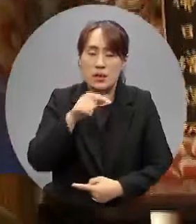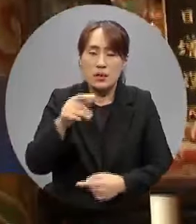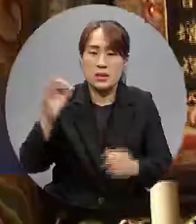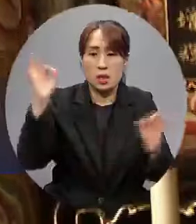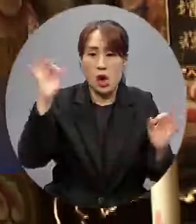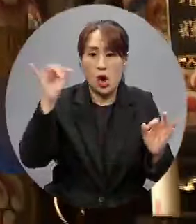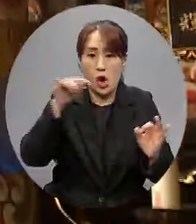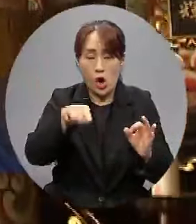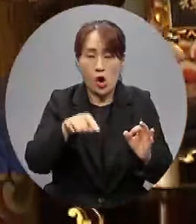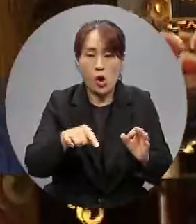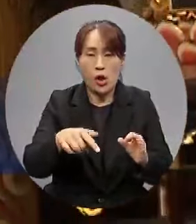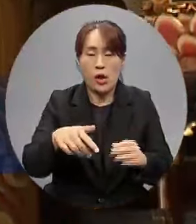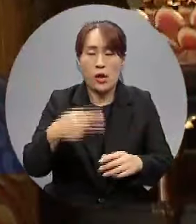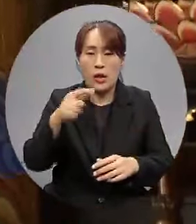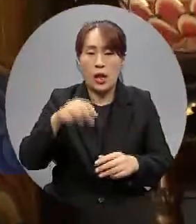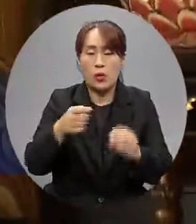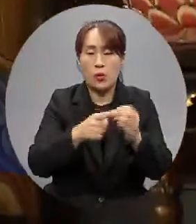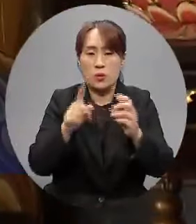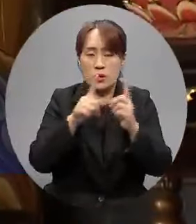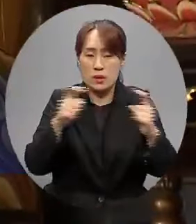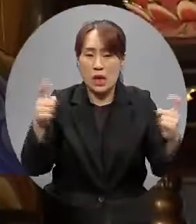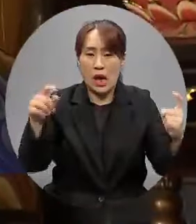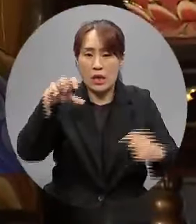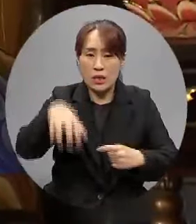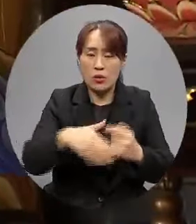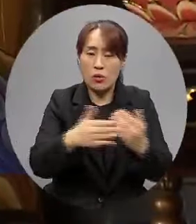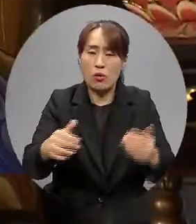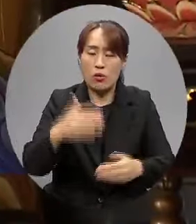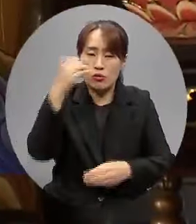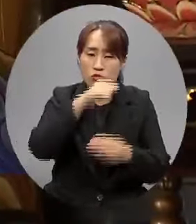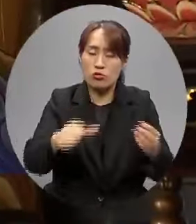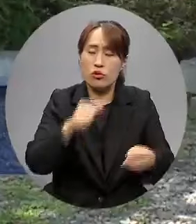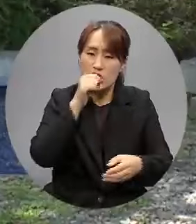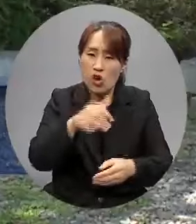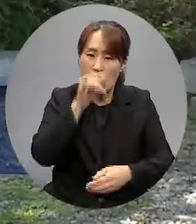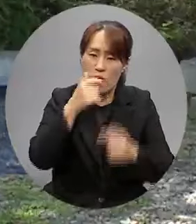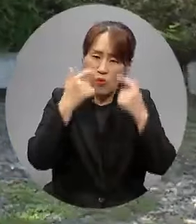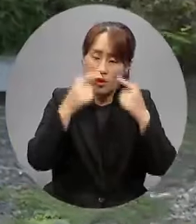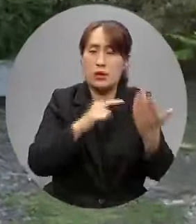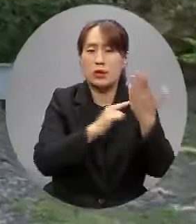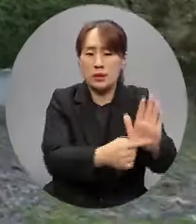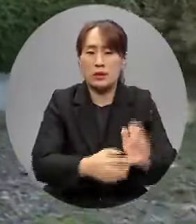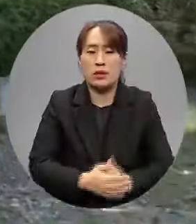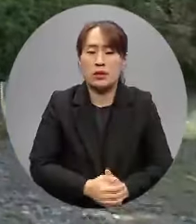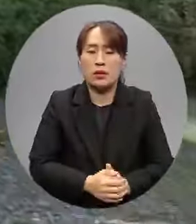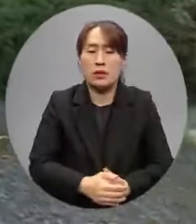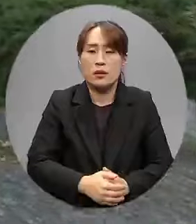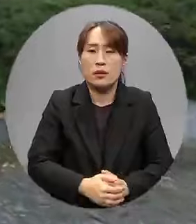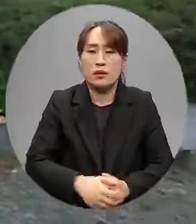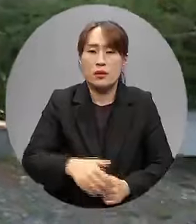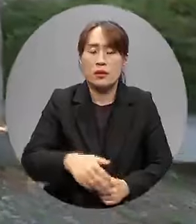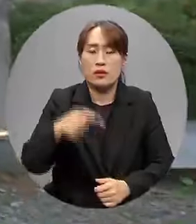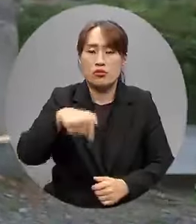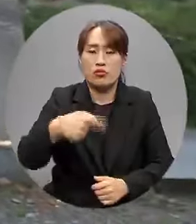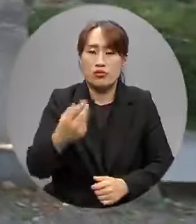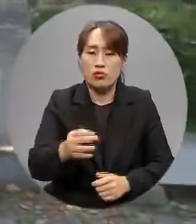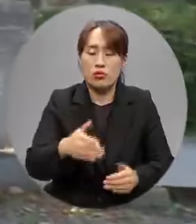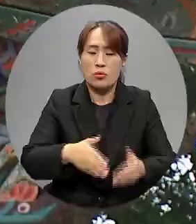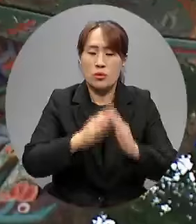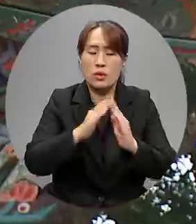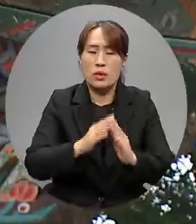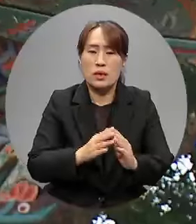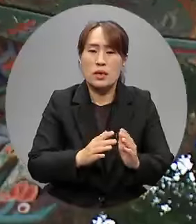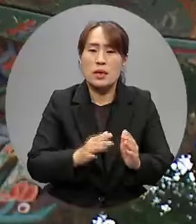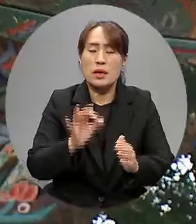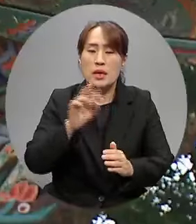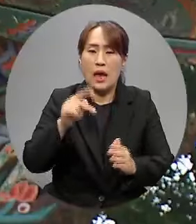그러한 철불의 유형 또는 충주의 철 생산지로서 명성을 단호사 이전인 조선 숙종 때 중건한 약사라는